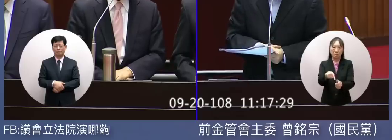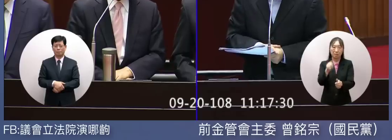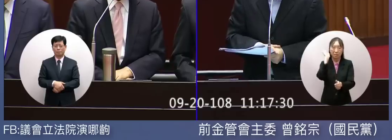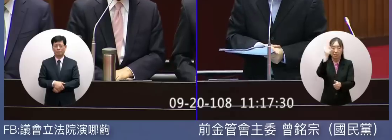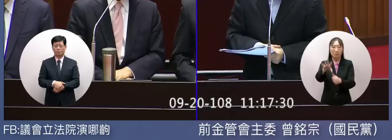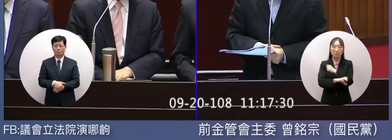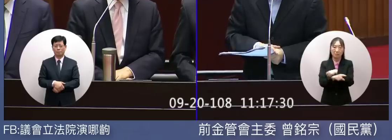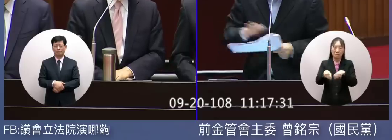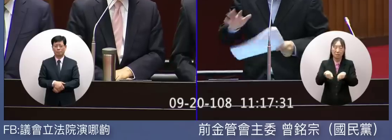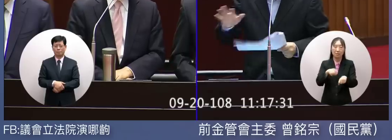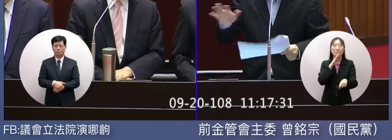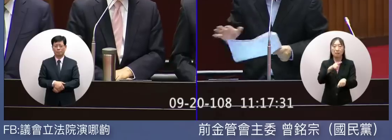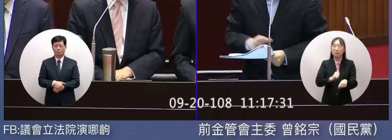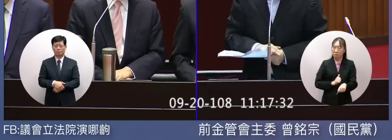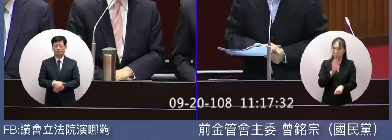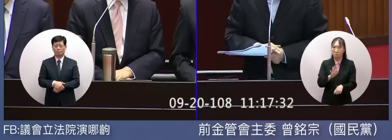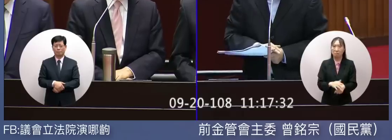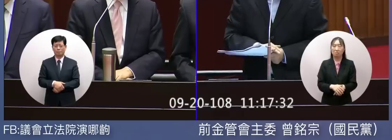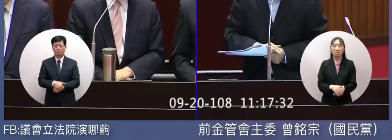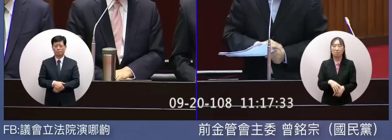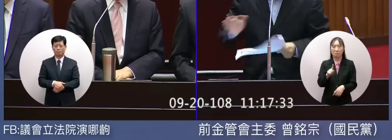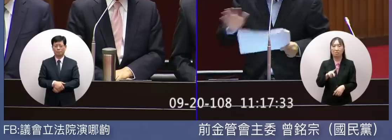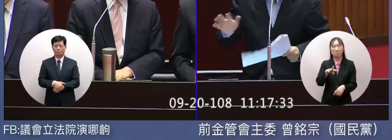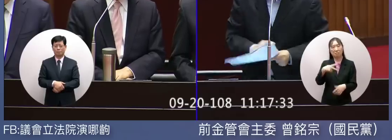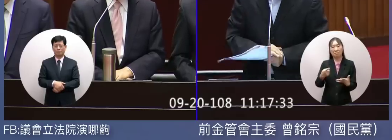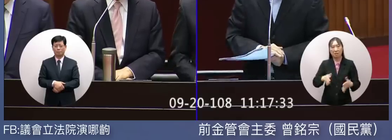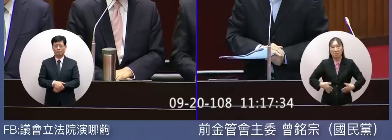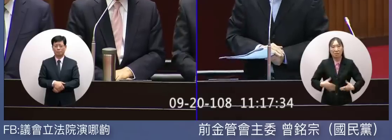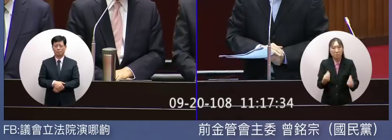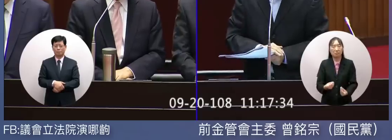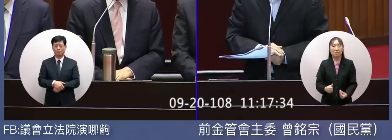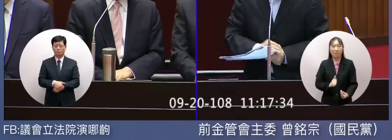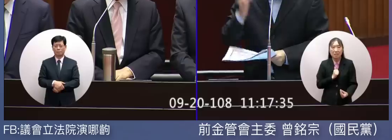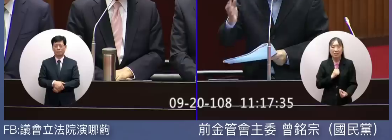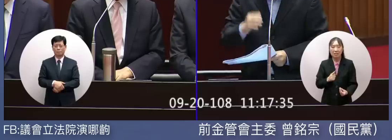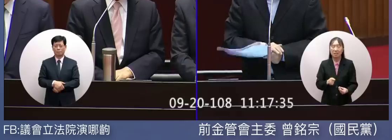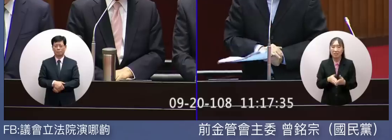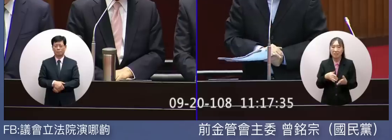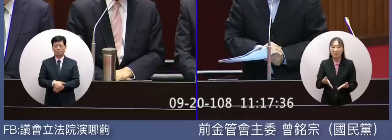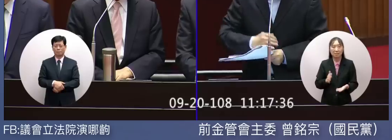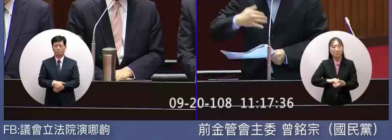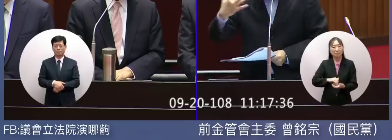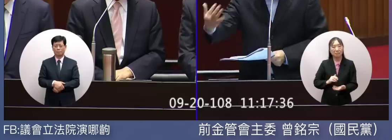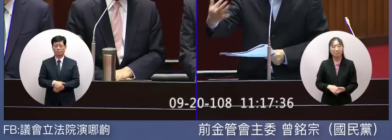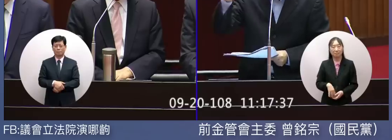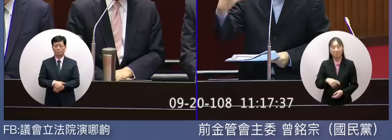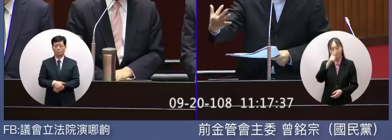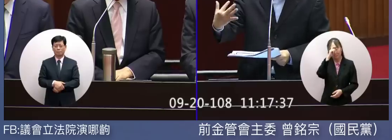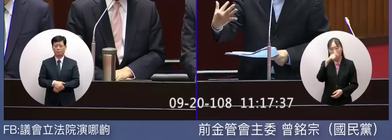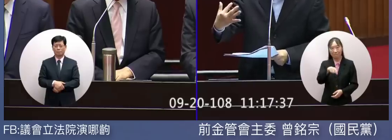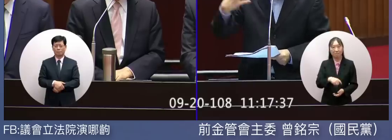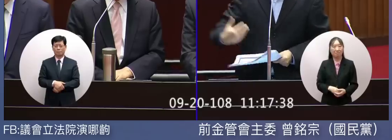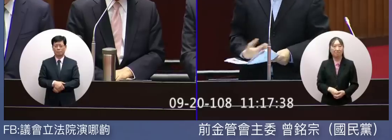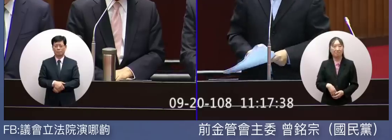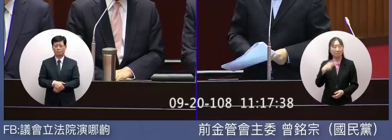设真的有一些没有急迫的啊，不是真的前瞻的，我希望重新